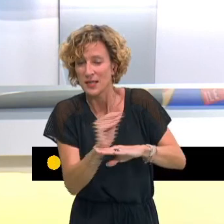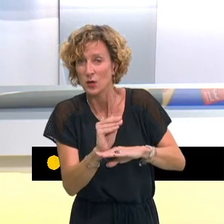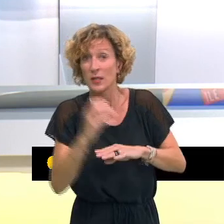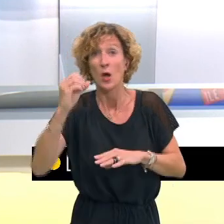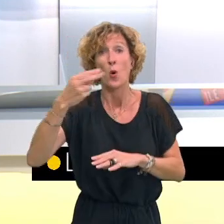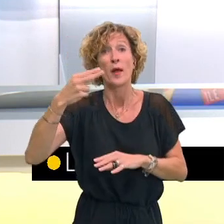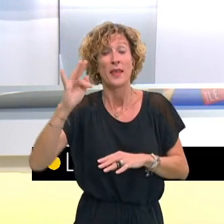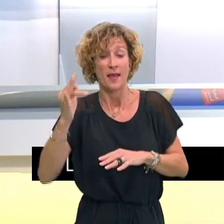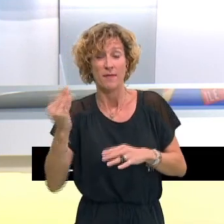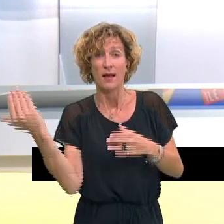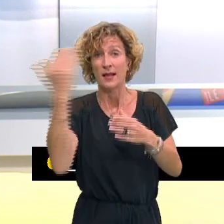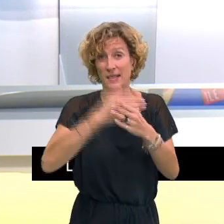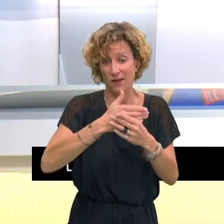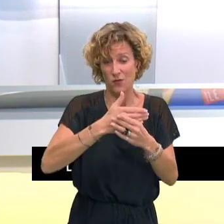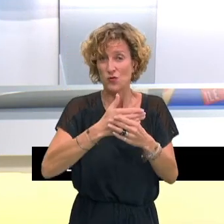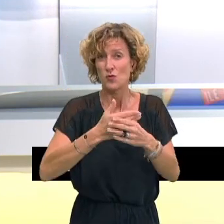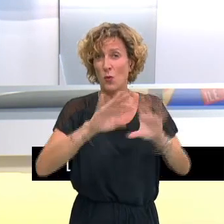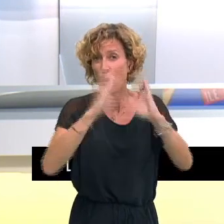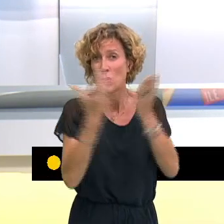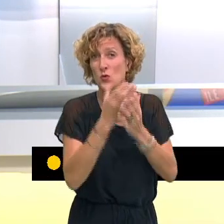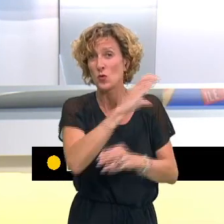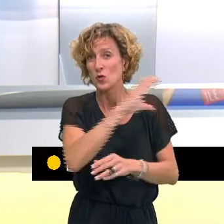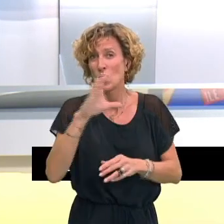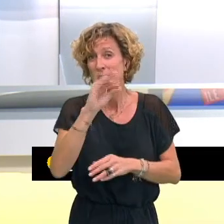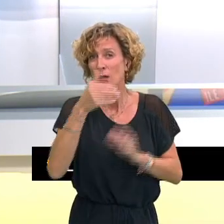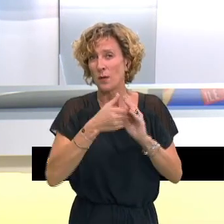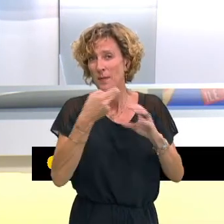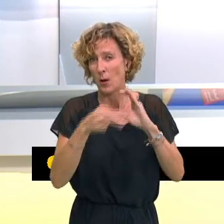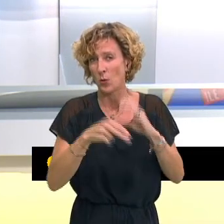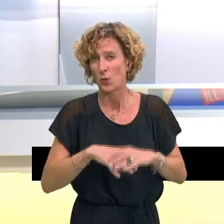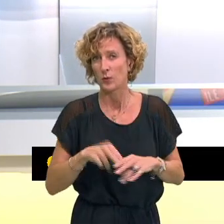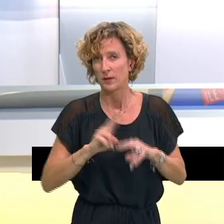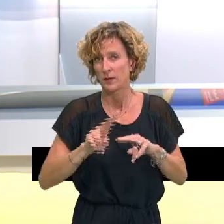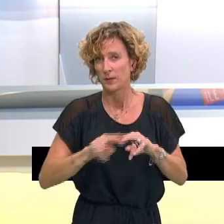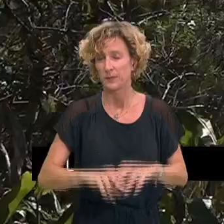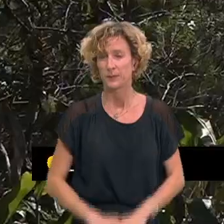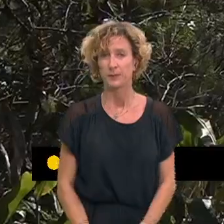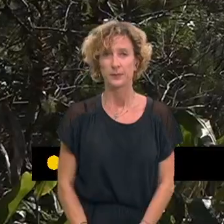dû réaliser 150 000 € de travaux. Claudette Weitilingom, Michel Bertil.